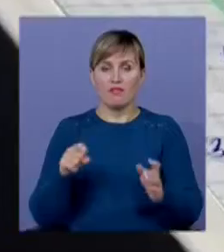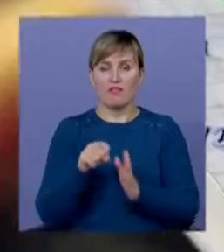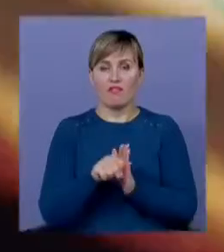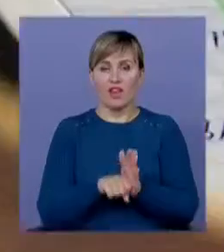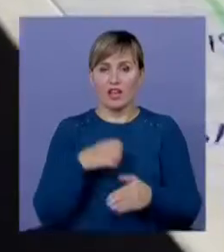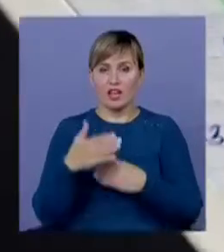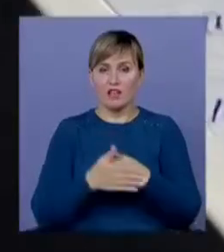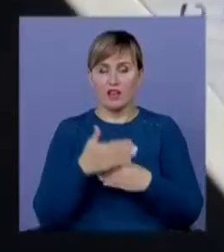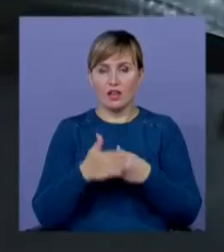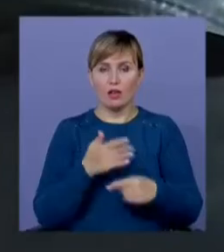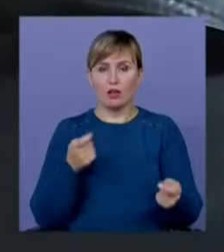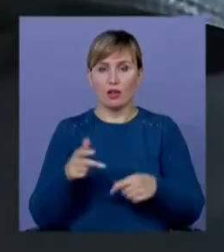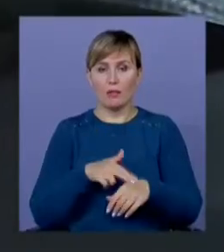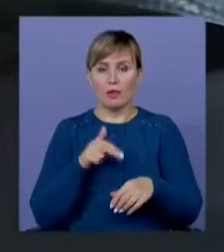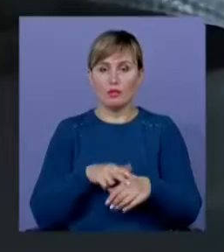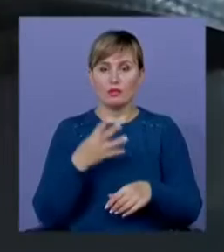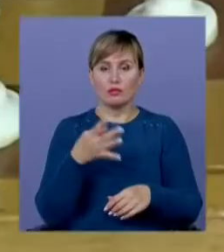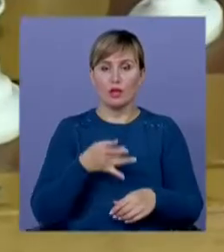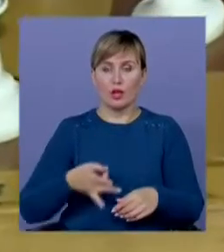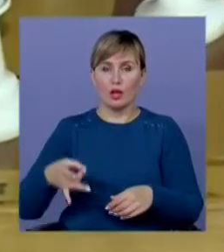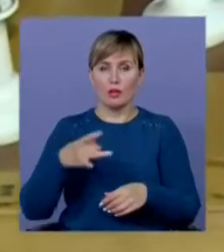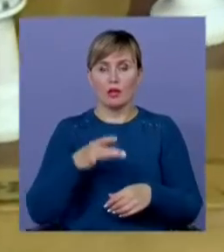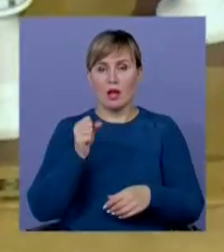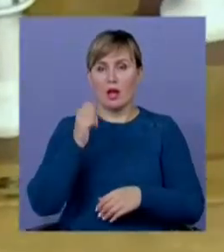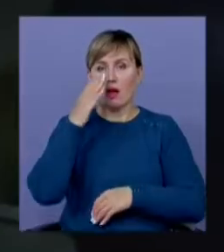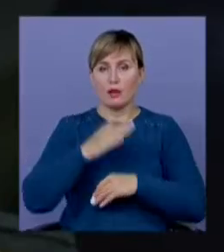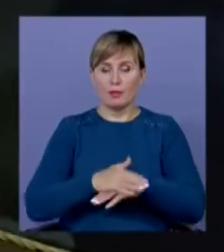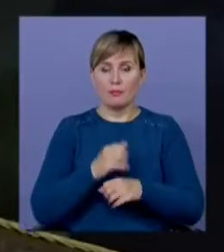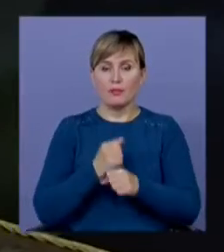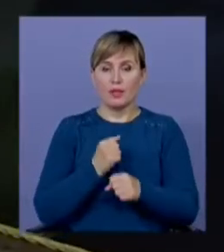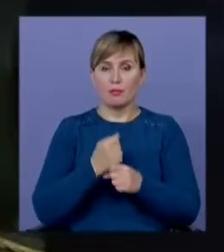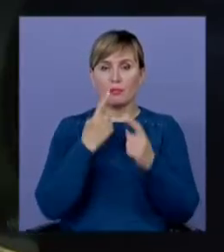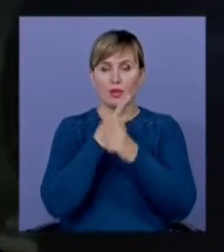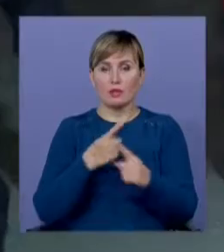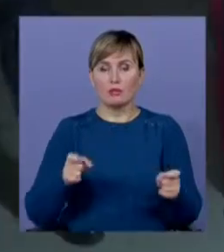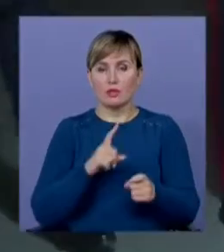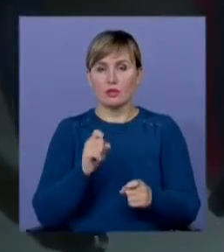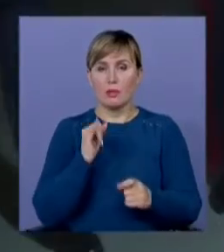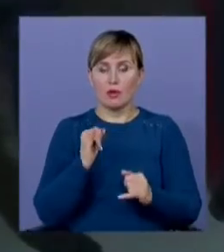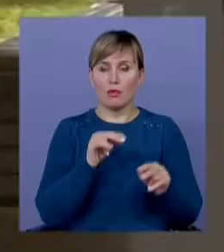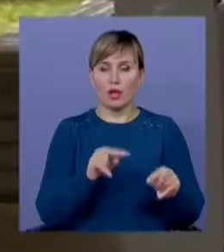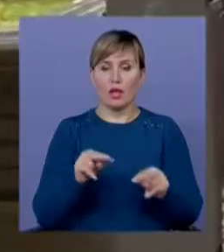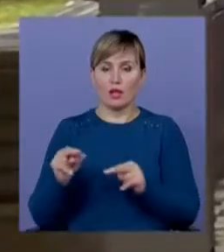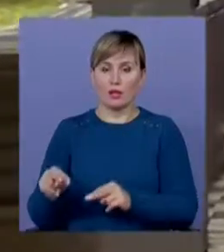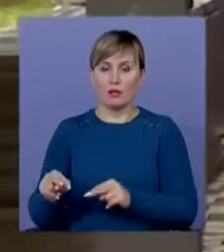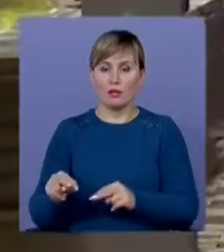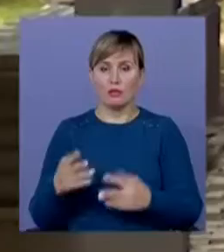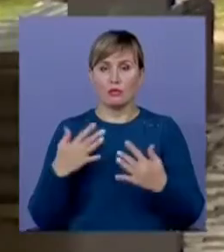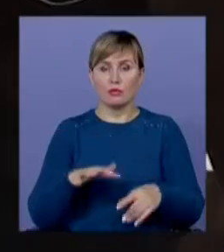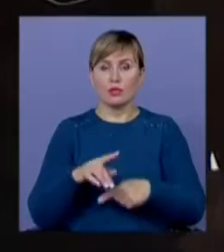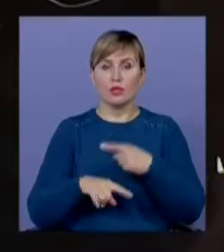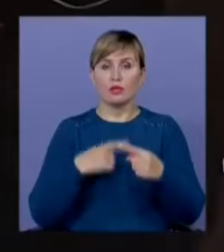выговоры руководителям полиции четырех районов, а акимы ограничились предупреждением за плохой контроль. А уже на